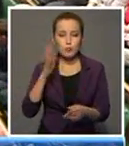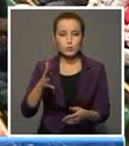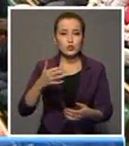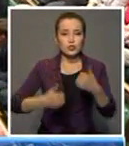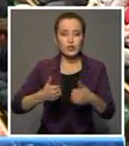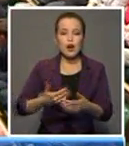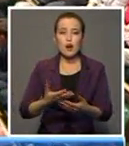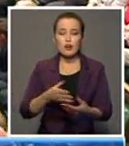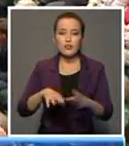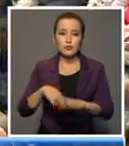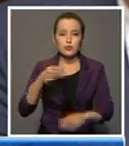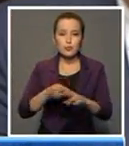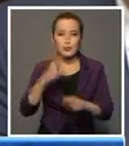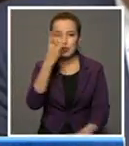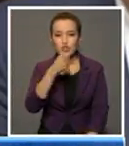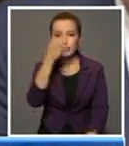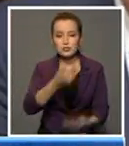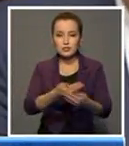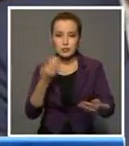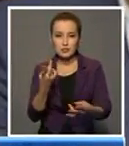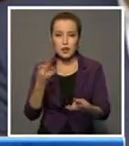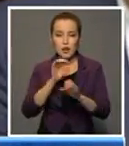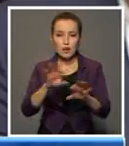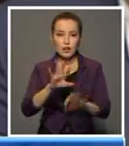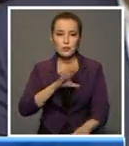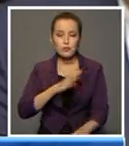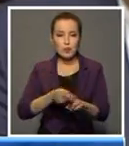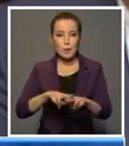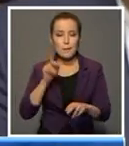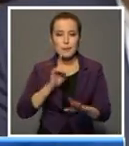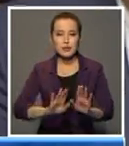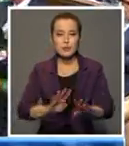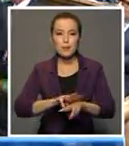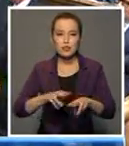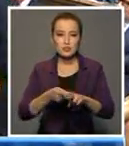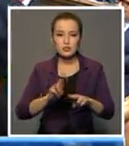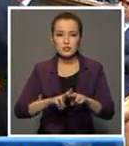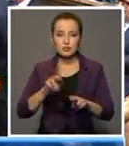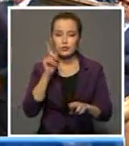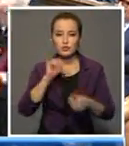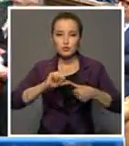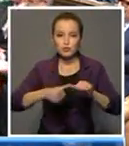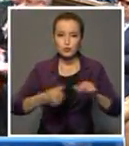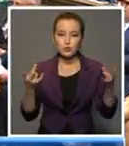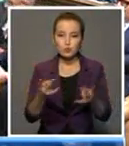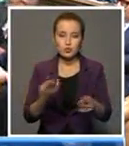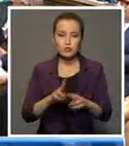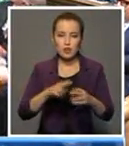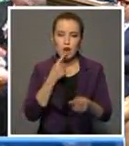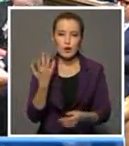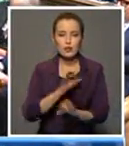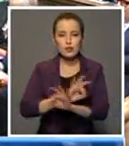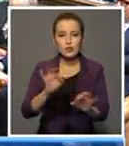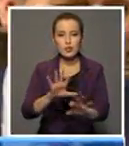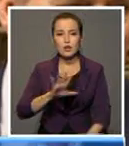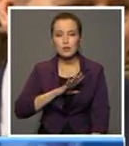жыл бұрын кезектен тыс сайлау жариялауды сұраған еді. Премьер-министр бұл шараның Brexit жағдайында елде тұрақтылықты сақтау үшін қажеттілігімен түсіндірді.